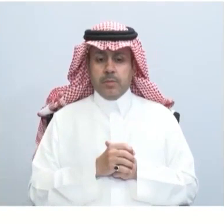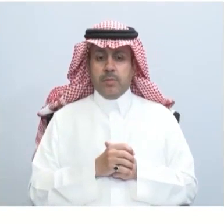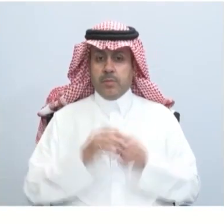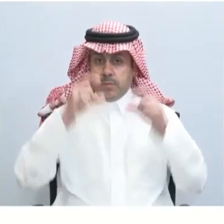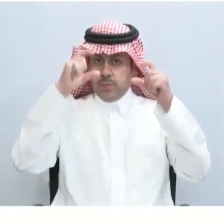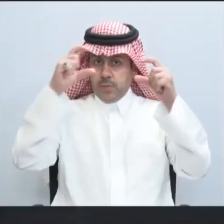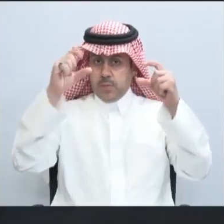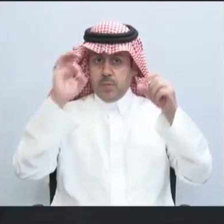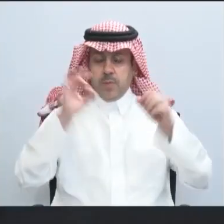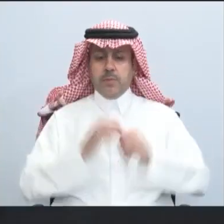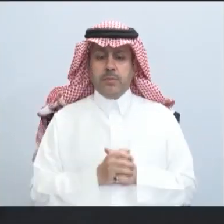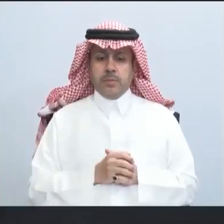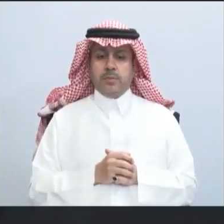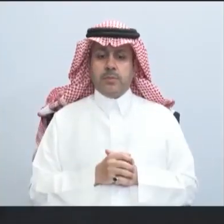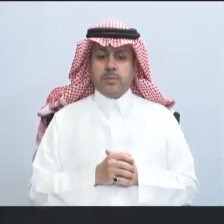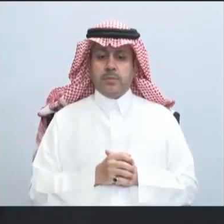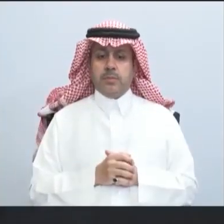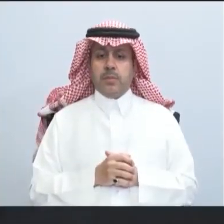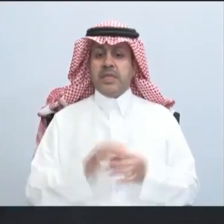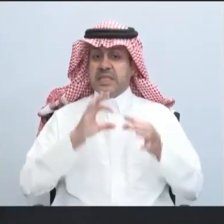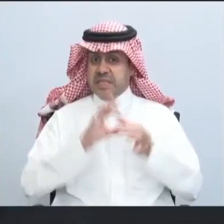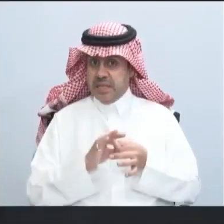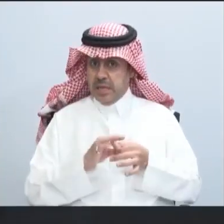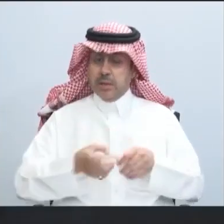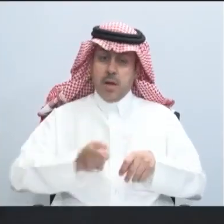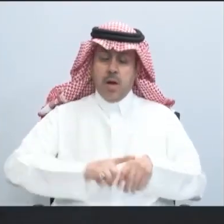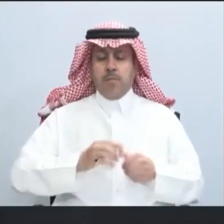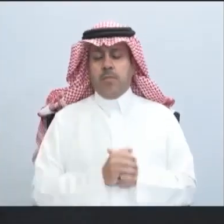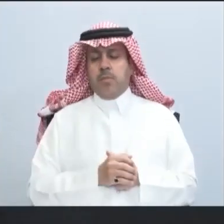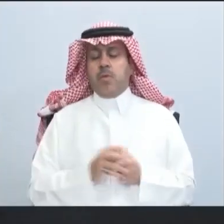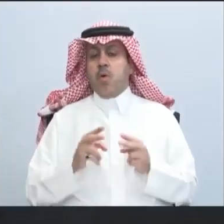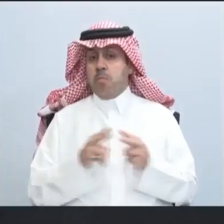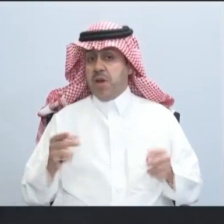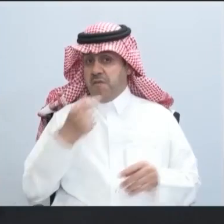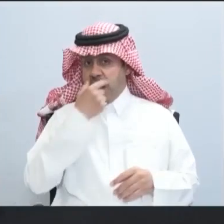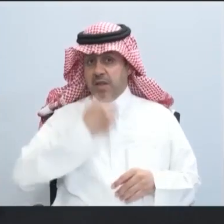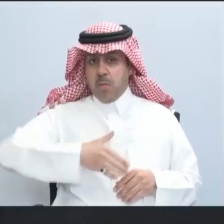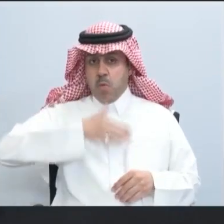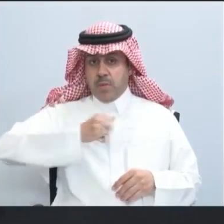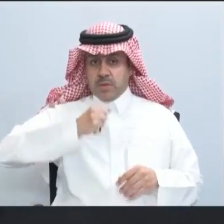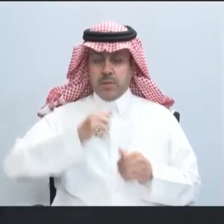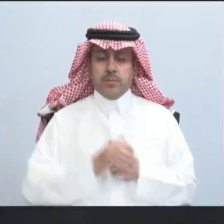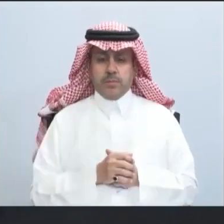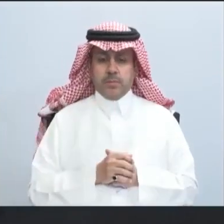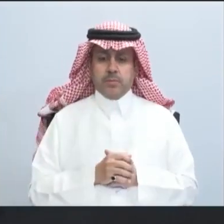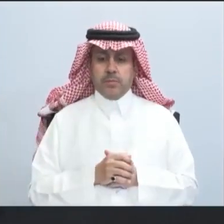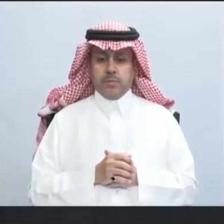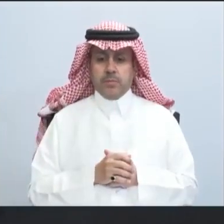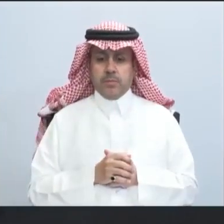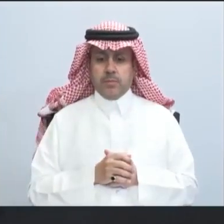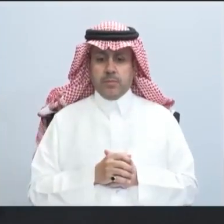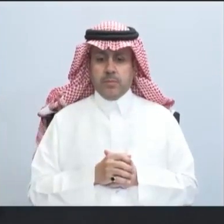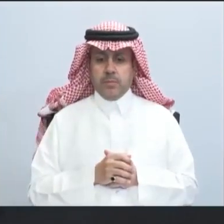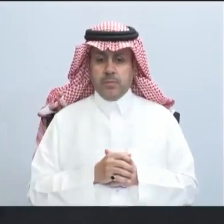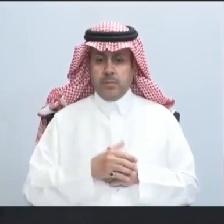موضوعا مهما عن صله الرحم وذكرنا في حديث النبي عليه الصلاه والسلام